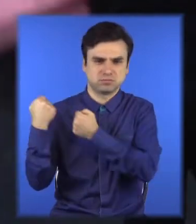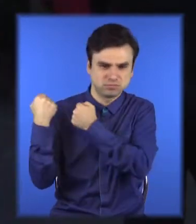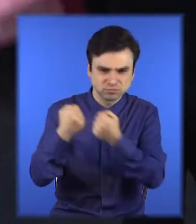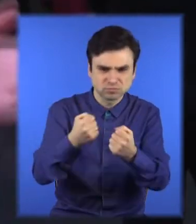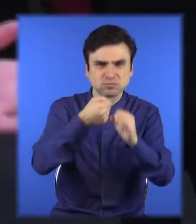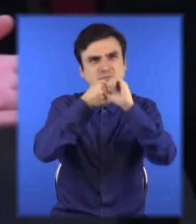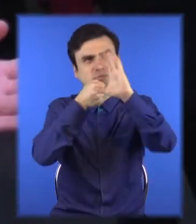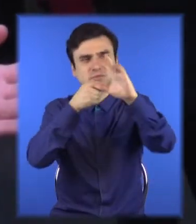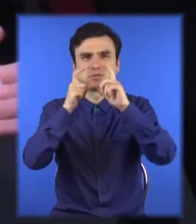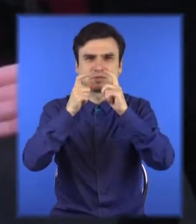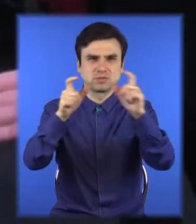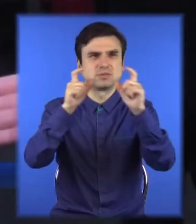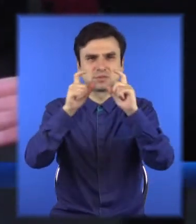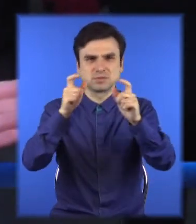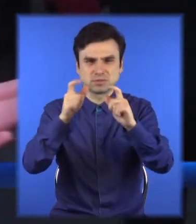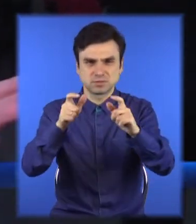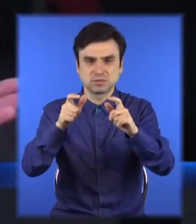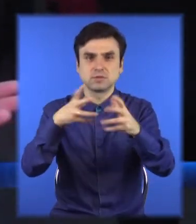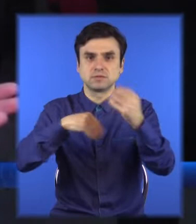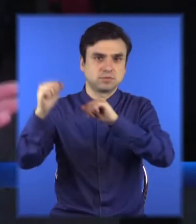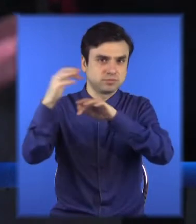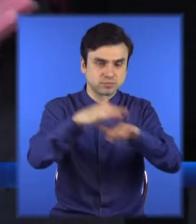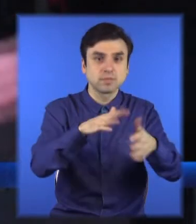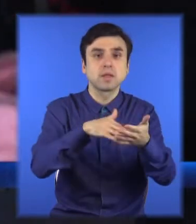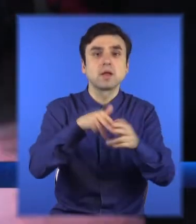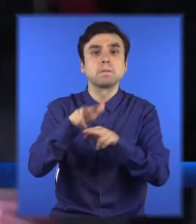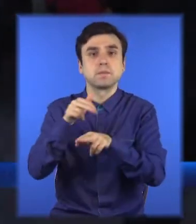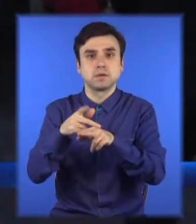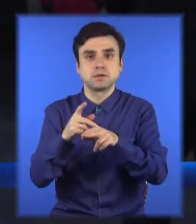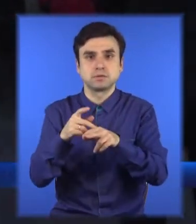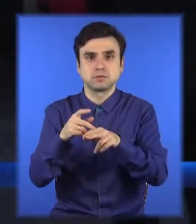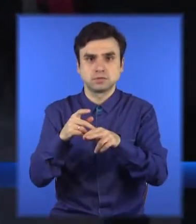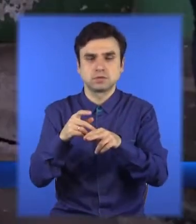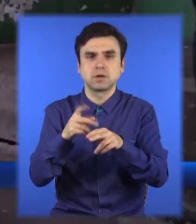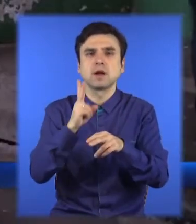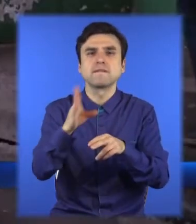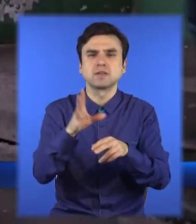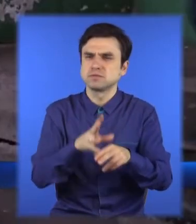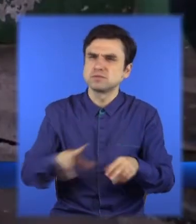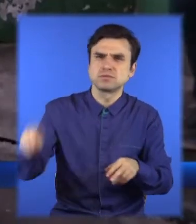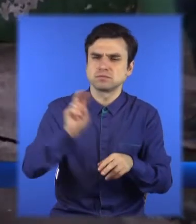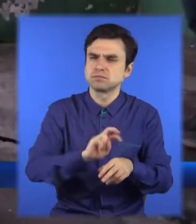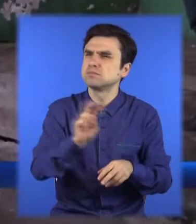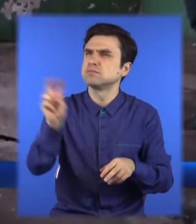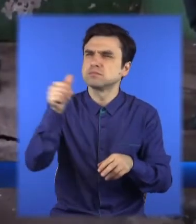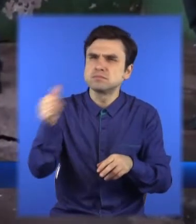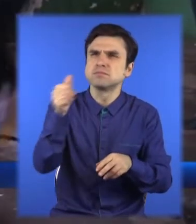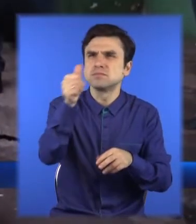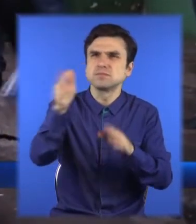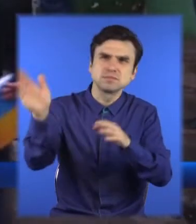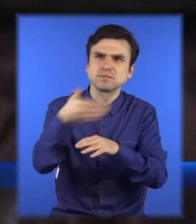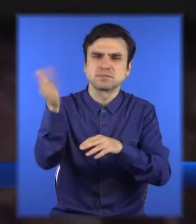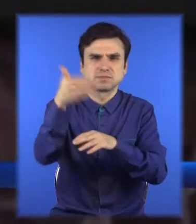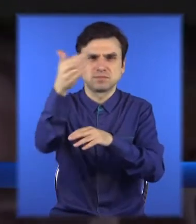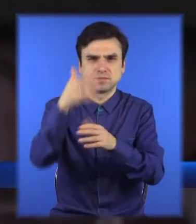ходив поліцейський по етажам, в кожну квартиру дзвонив, визивав людей. От ми всі зібрались і вийшли. Поки кінологи ретельно обстежують